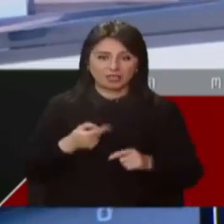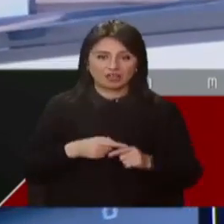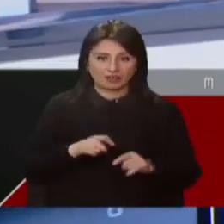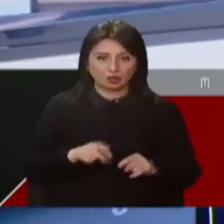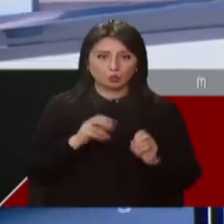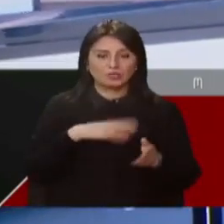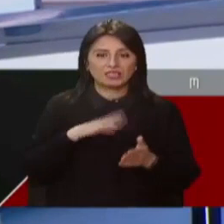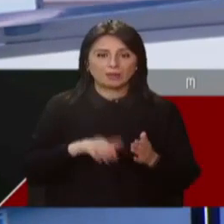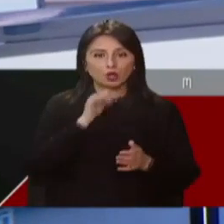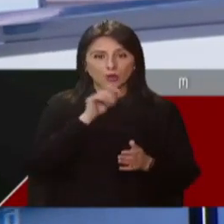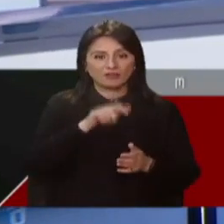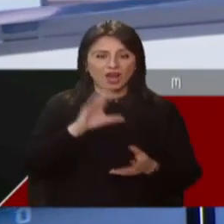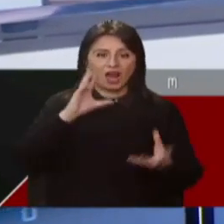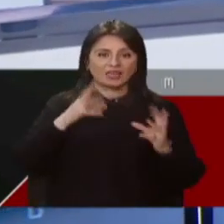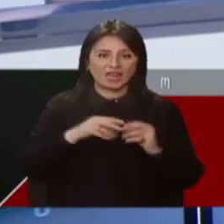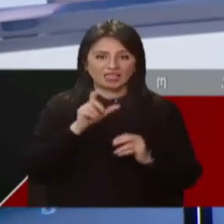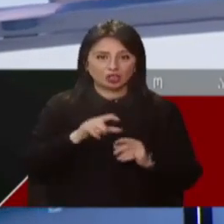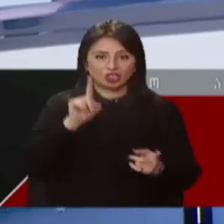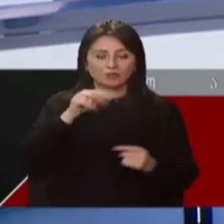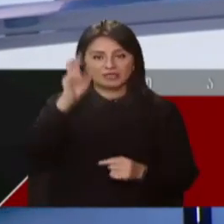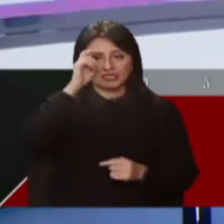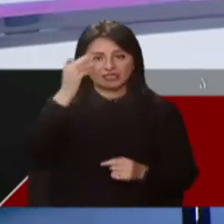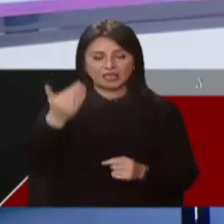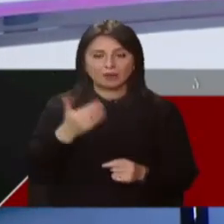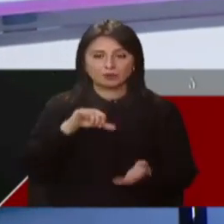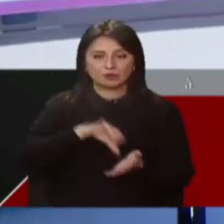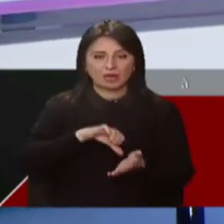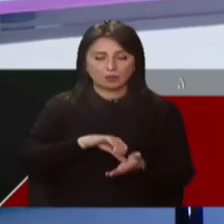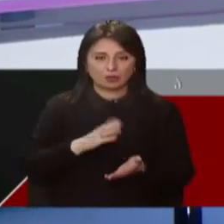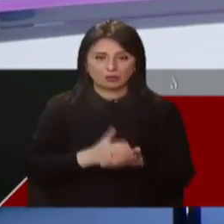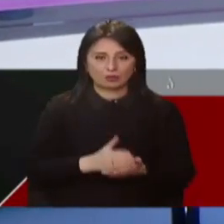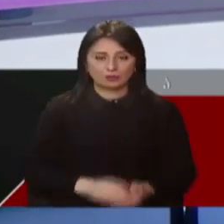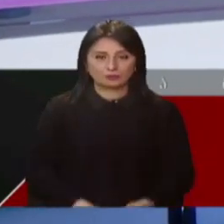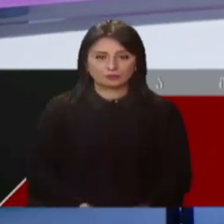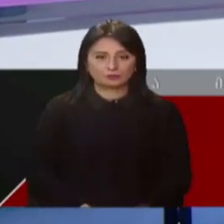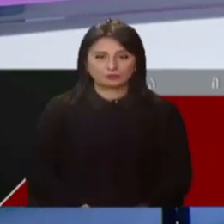დისკუსიას უსაფრთხოების ექსპერტები, ანალიტიკოსები და შესაბამისი სახელმწიფო ინსტიტუტების წარმომადგენლები ესწრებიან.